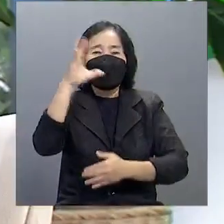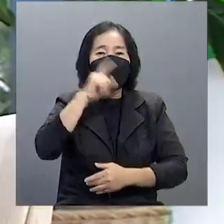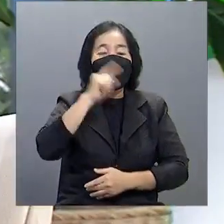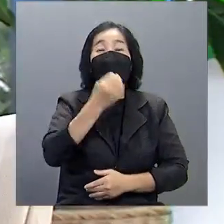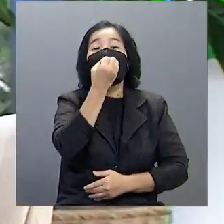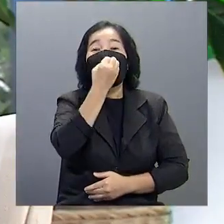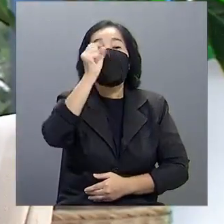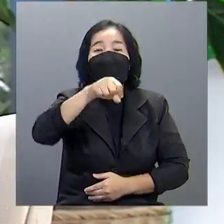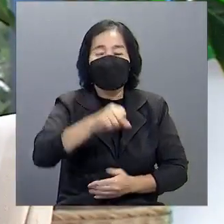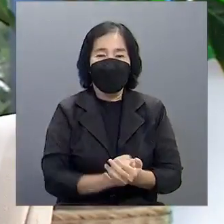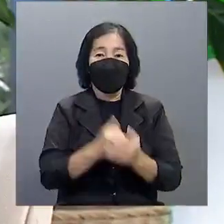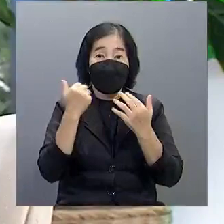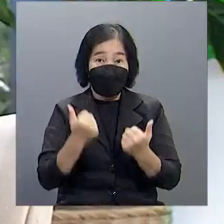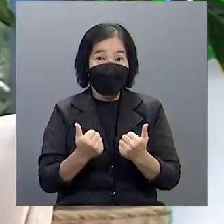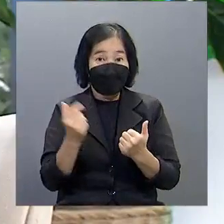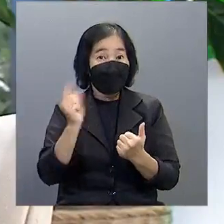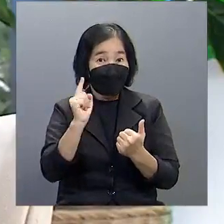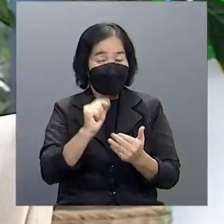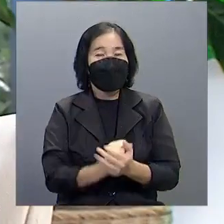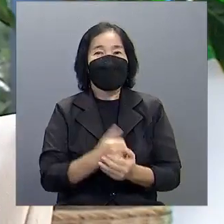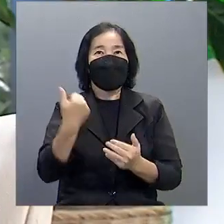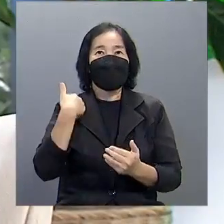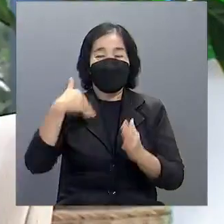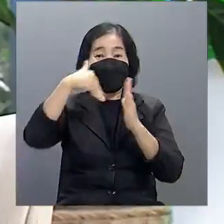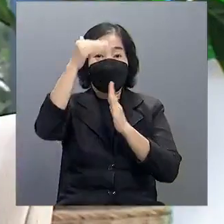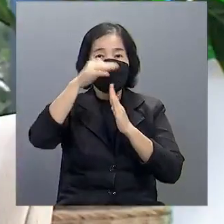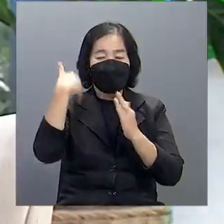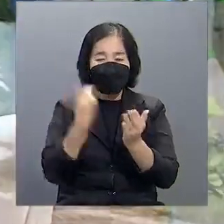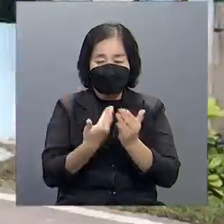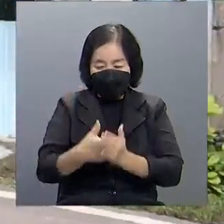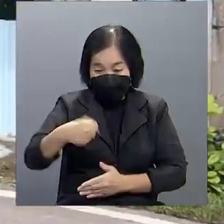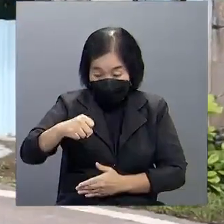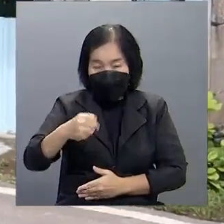ไปดูกันหน่อยค่ะที่นี่มีเงิน20บาทก็อิ่มได้ค่ะ